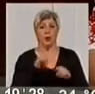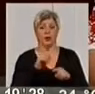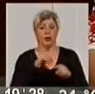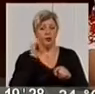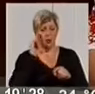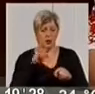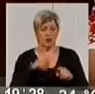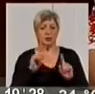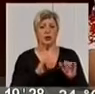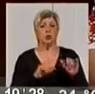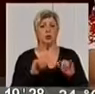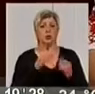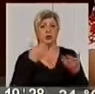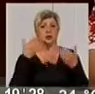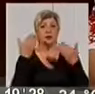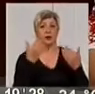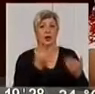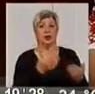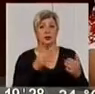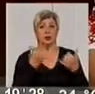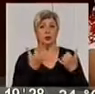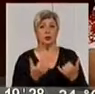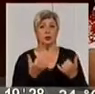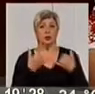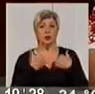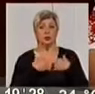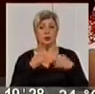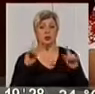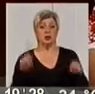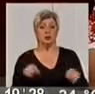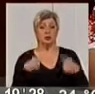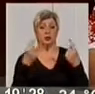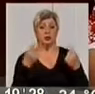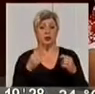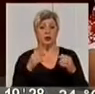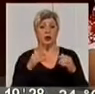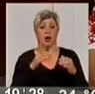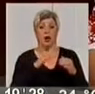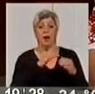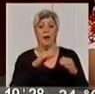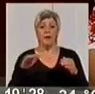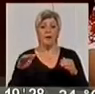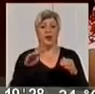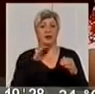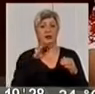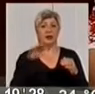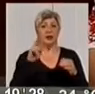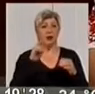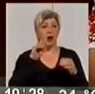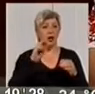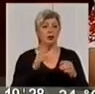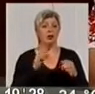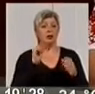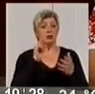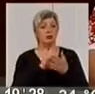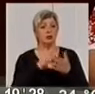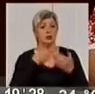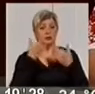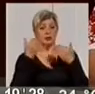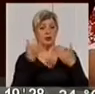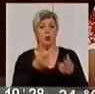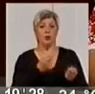звертатися. Сьогодні у нас створена так звана вертикаль, як ми кажемо. Вони повинні звертатися в управління праці та